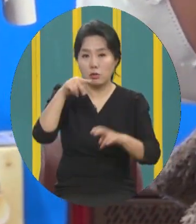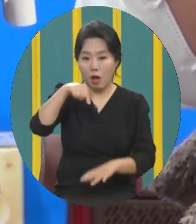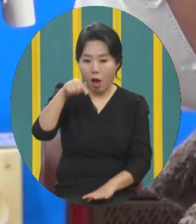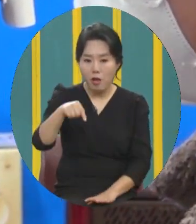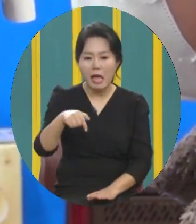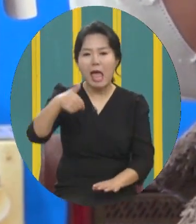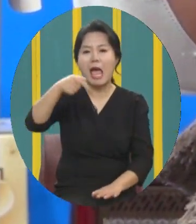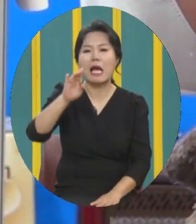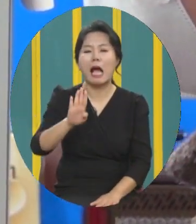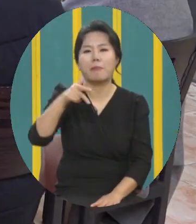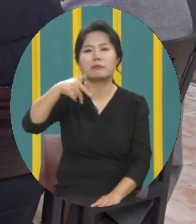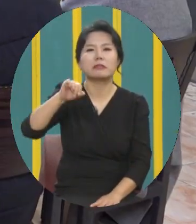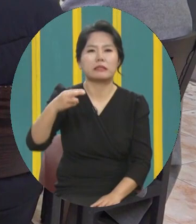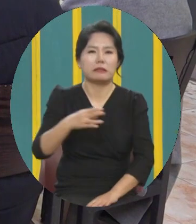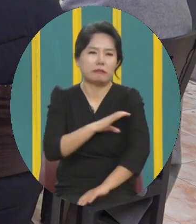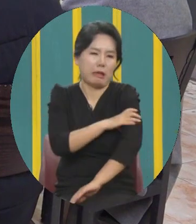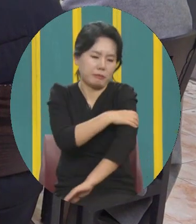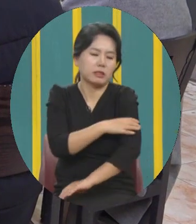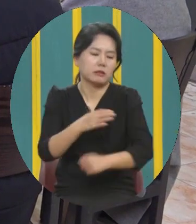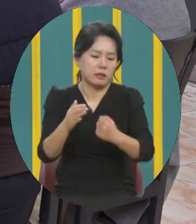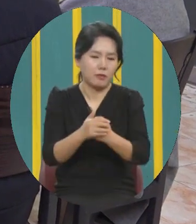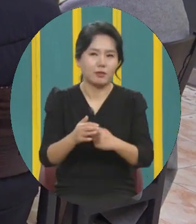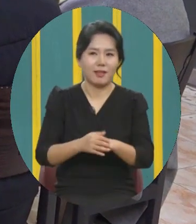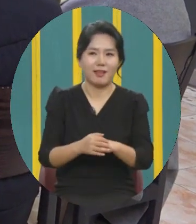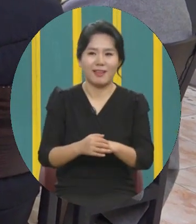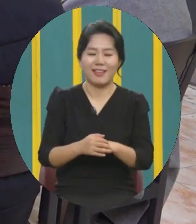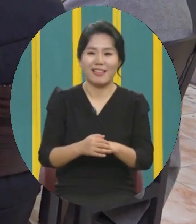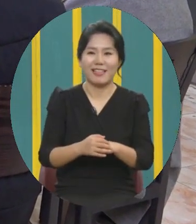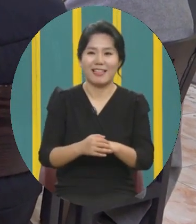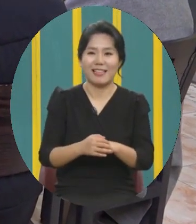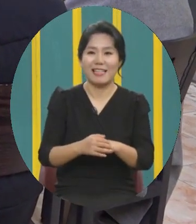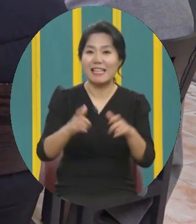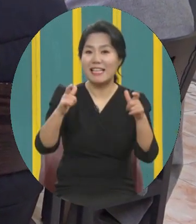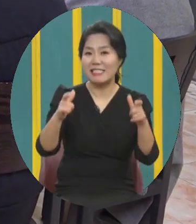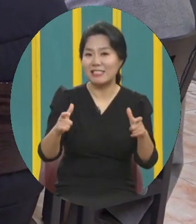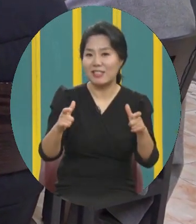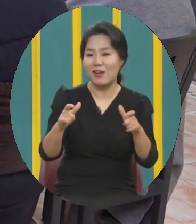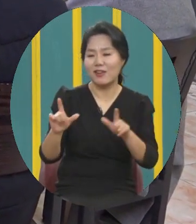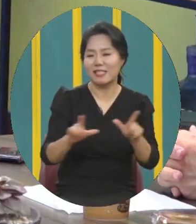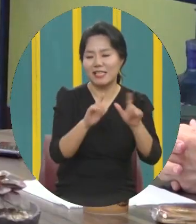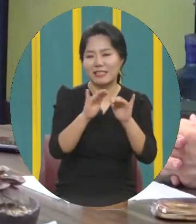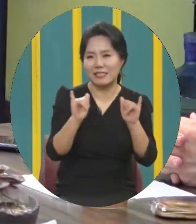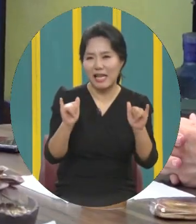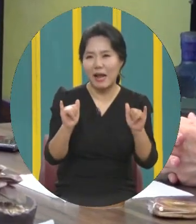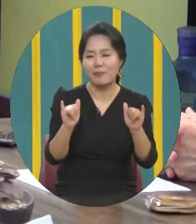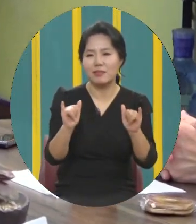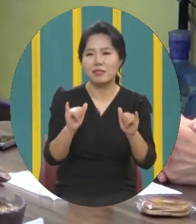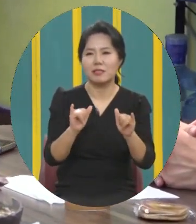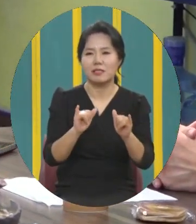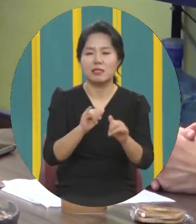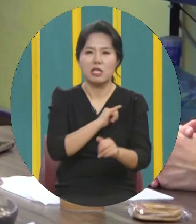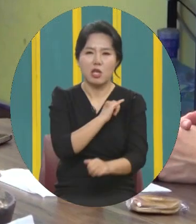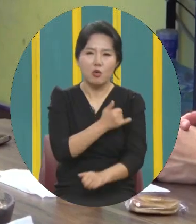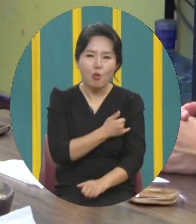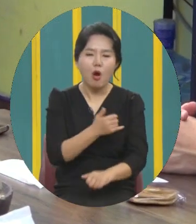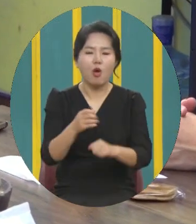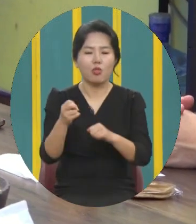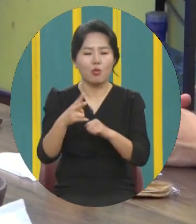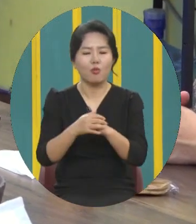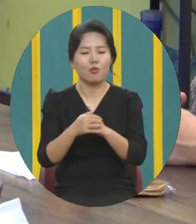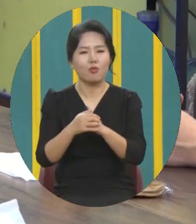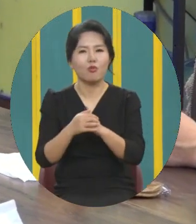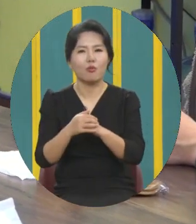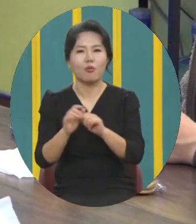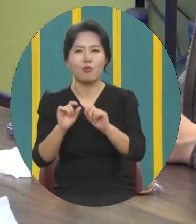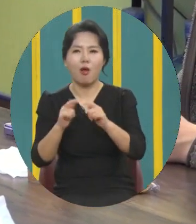간에 지역 주민들의 복지와 장애인 인권 문제에 특히 관심이 많아 각종 시민 단체와